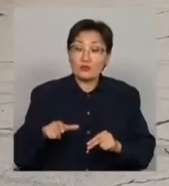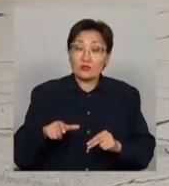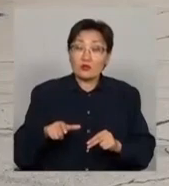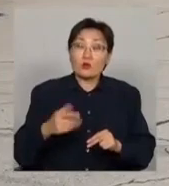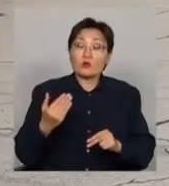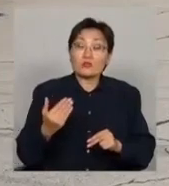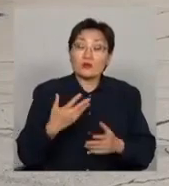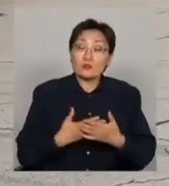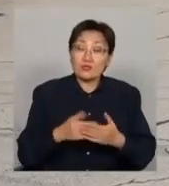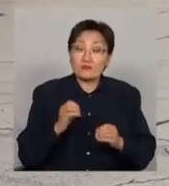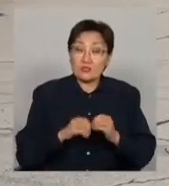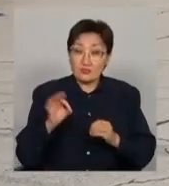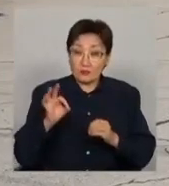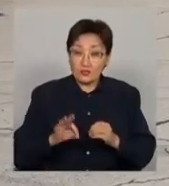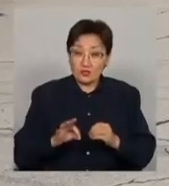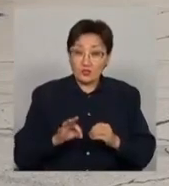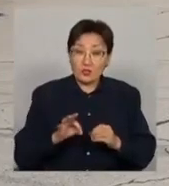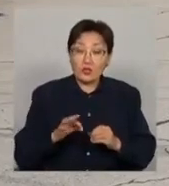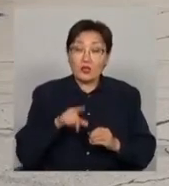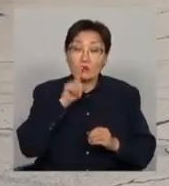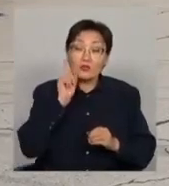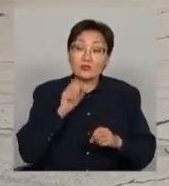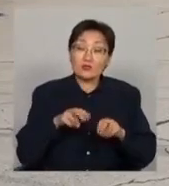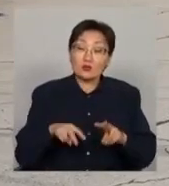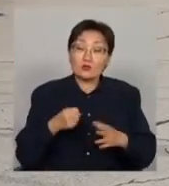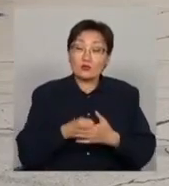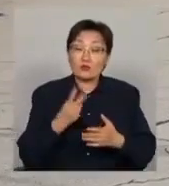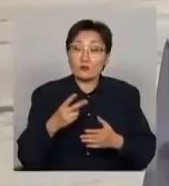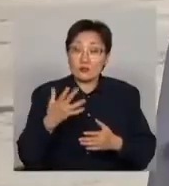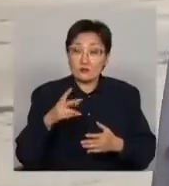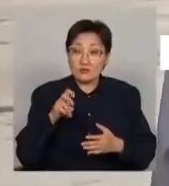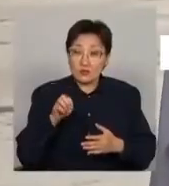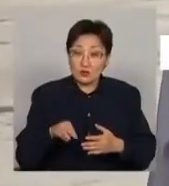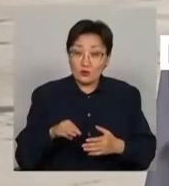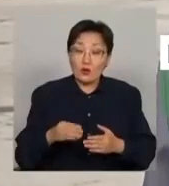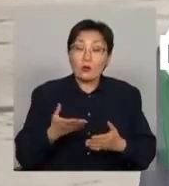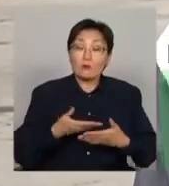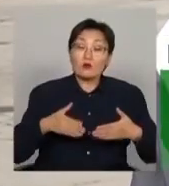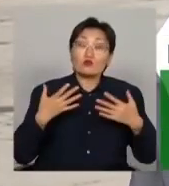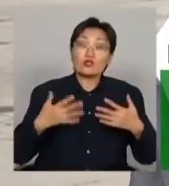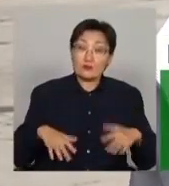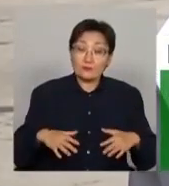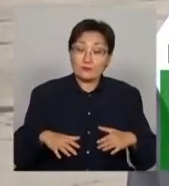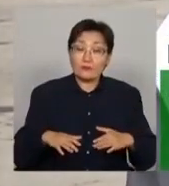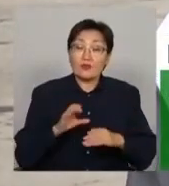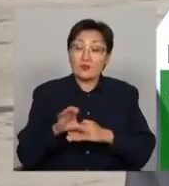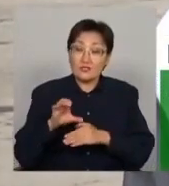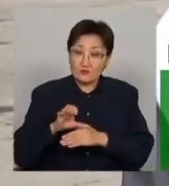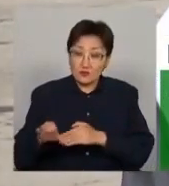Из числа сотрудников у них около 10%. Это молодые специалисты до 25 лет. Мы уже